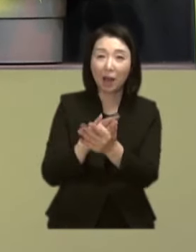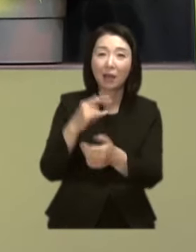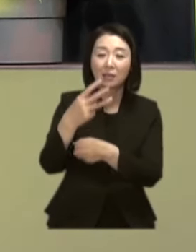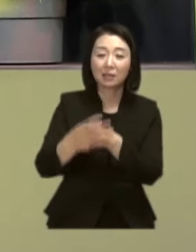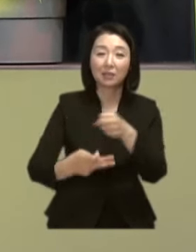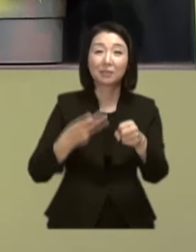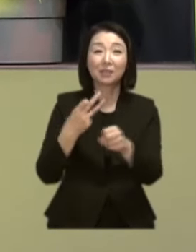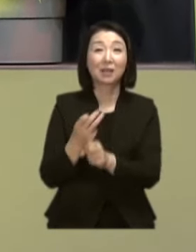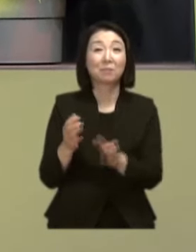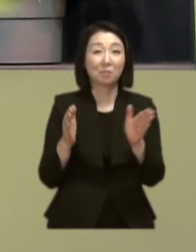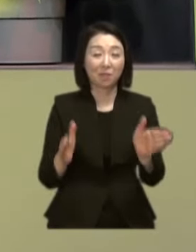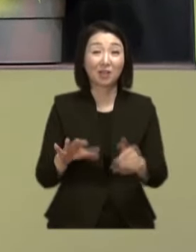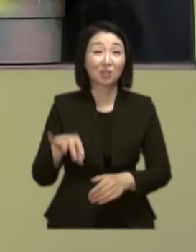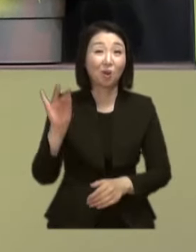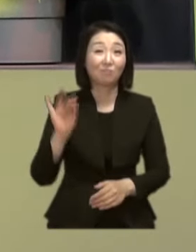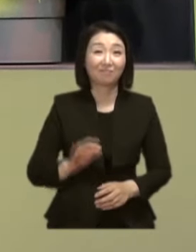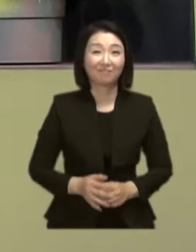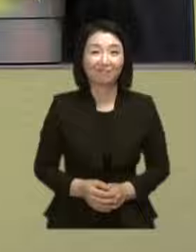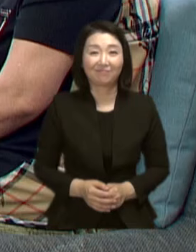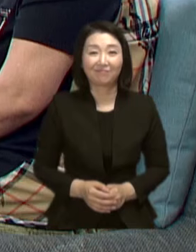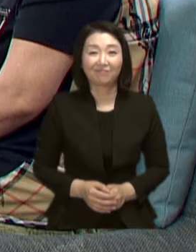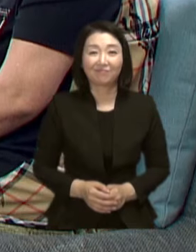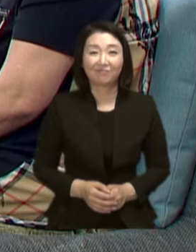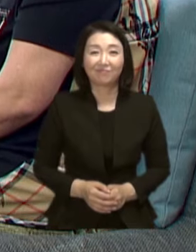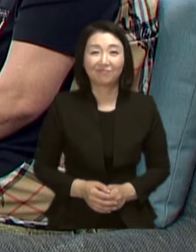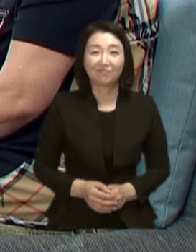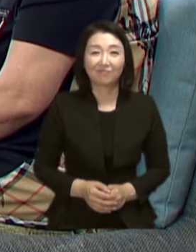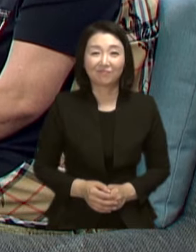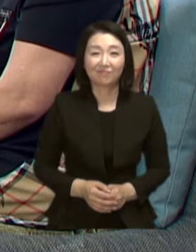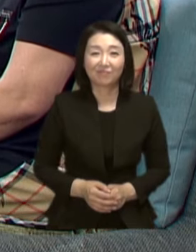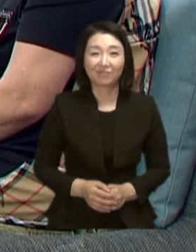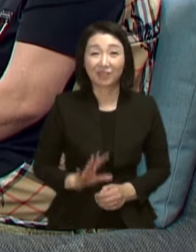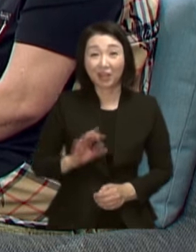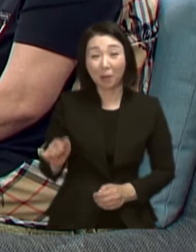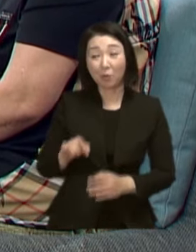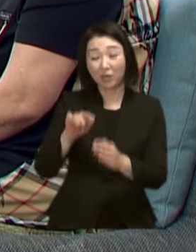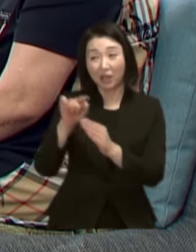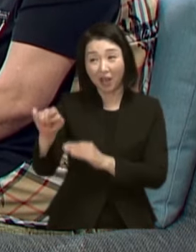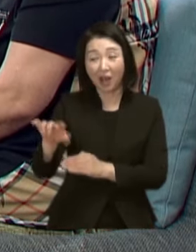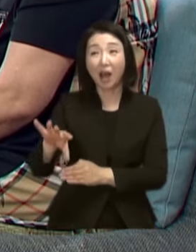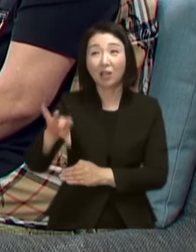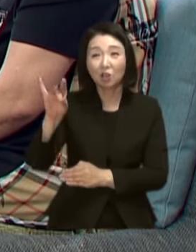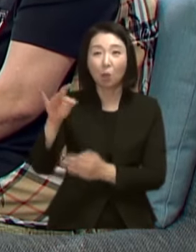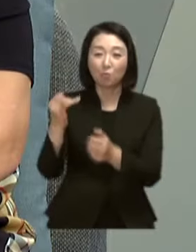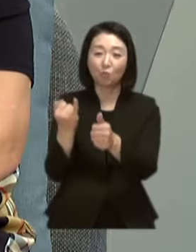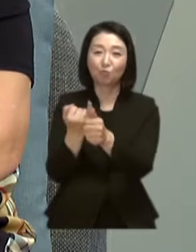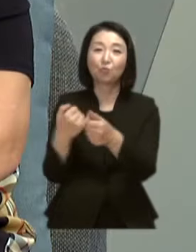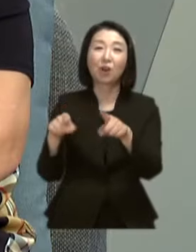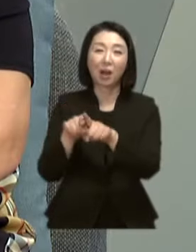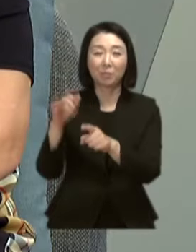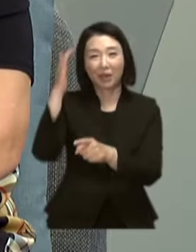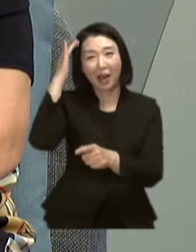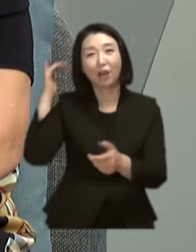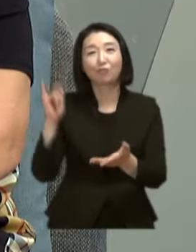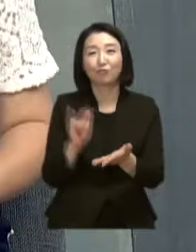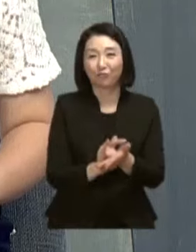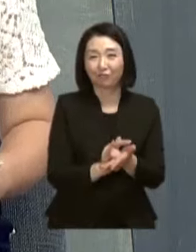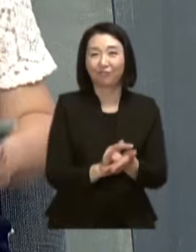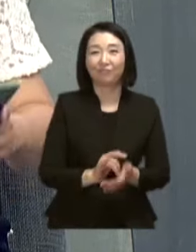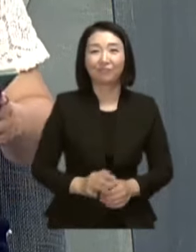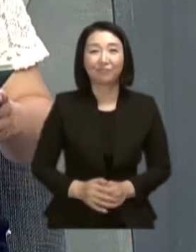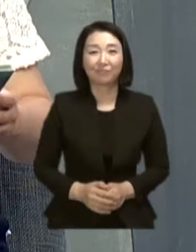나왔어요. 처음 이제 청교 가신 후에 처음 두 분이 들어오신 예, 거예요? 네, 들어와서 같이 이렇게 있는 시간이요. 네.